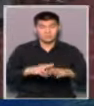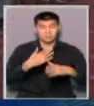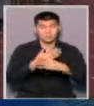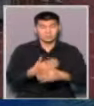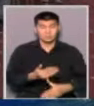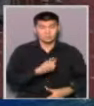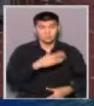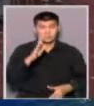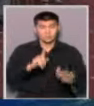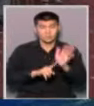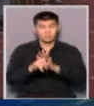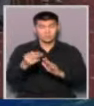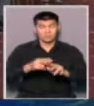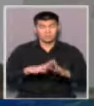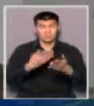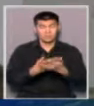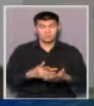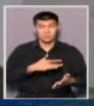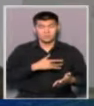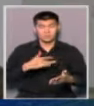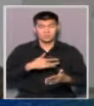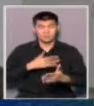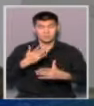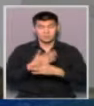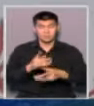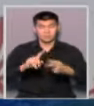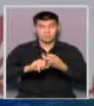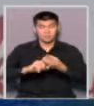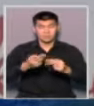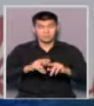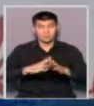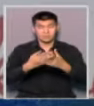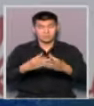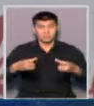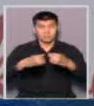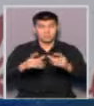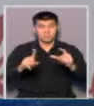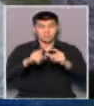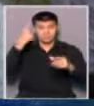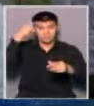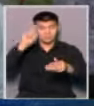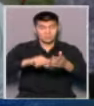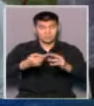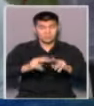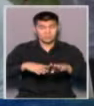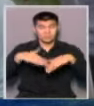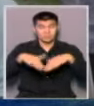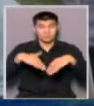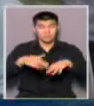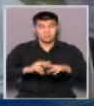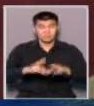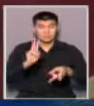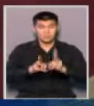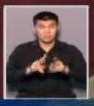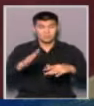бар. Игі бастамаға мұрындық болған жүректен жүрекке қоғамдық бірлестігі. Ұйымдастырушылардың сөзіне сенсек, әсіресе тігін тігу